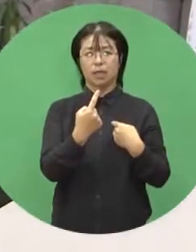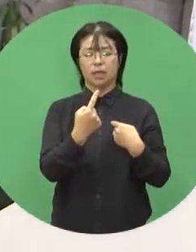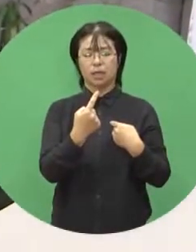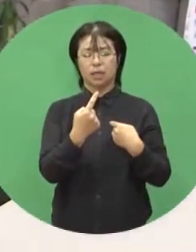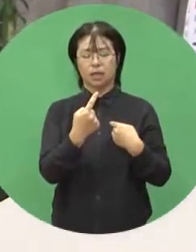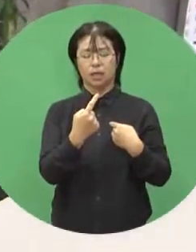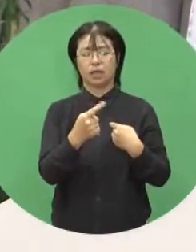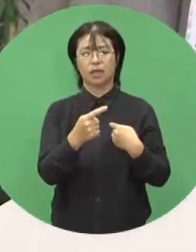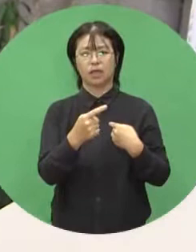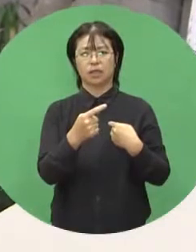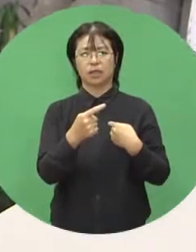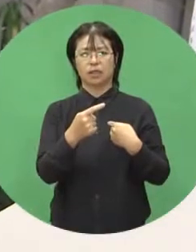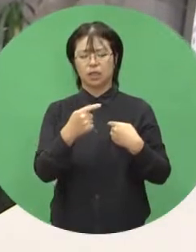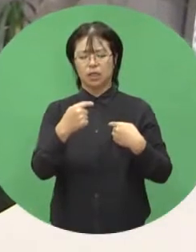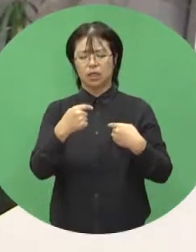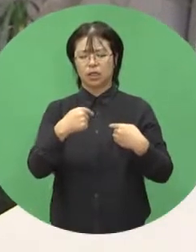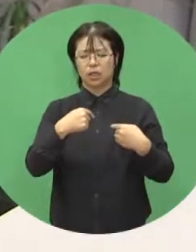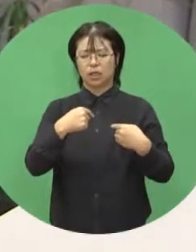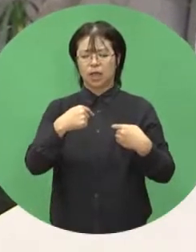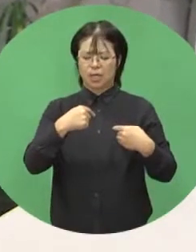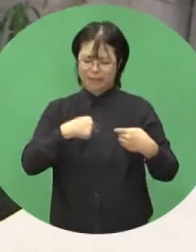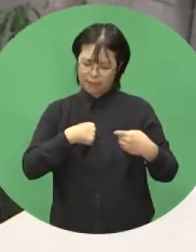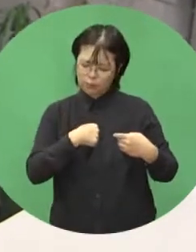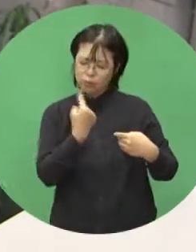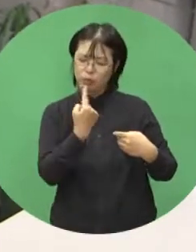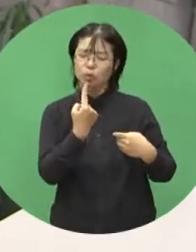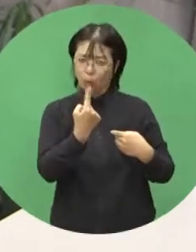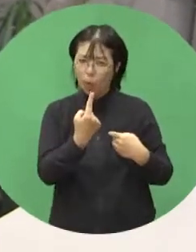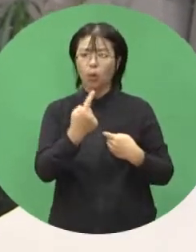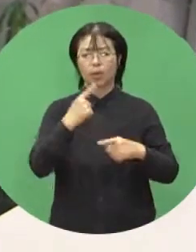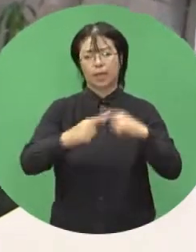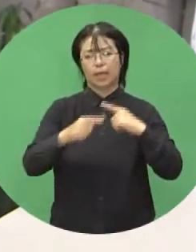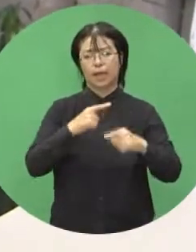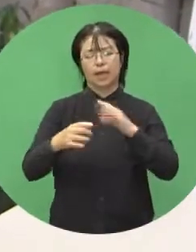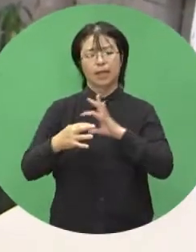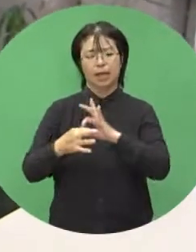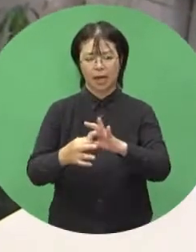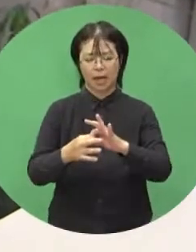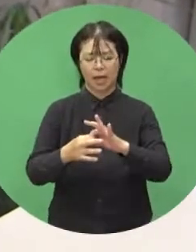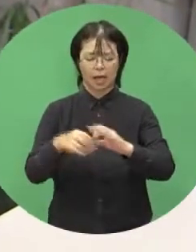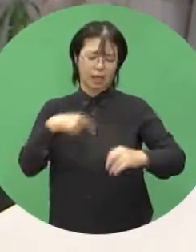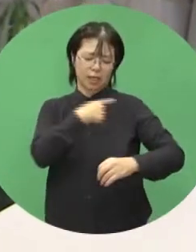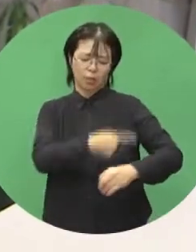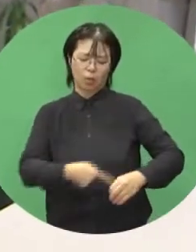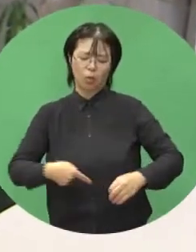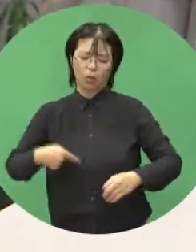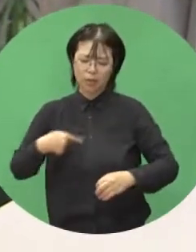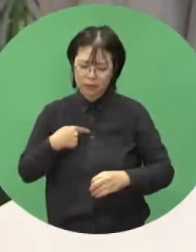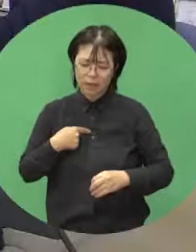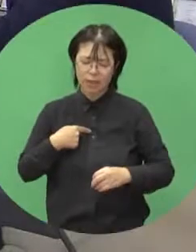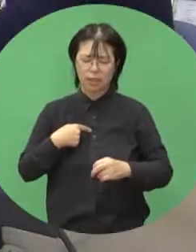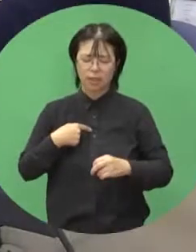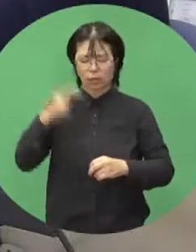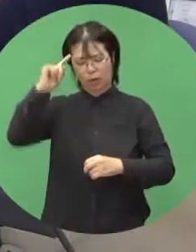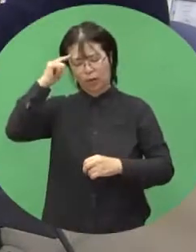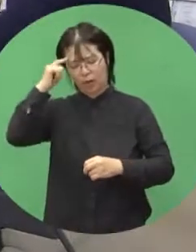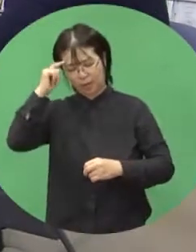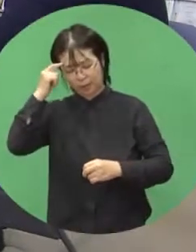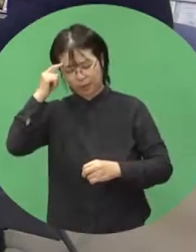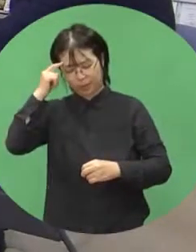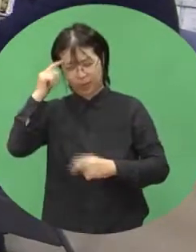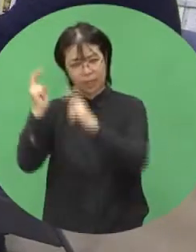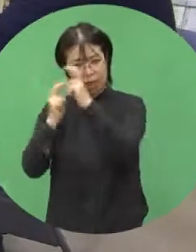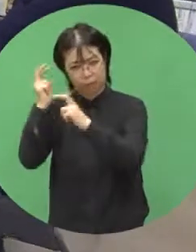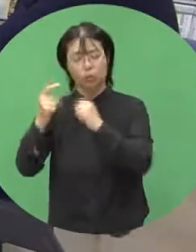どうしてもやっぱり自分と戦いながら、やっぱ精神的にもいろいろと考えてしまって、 お一人お一人によ